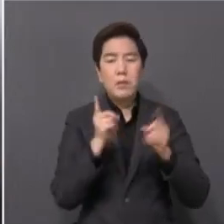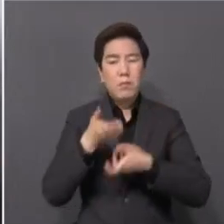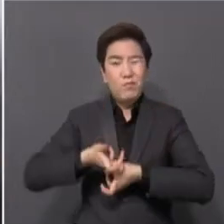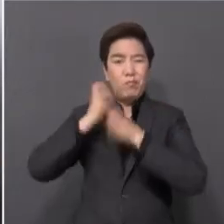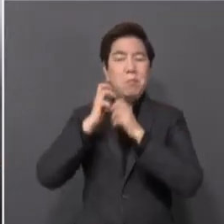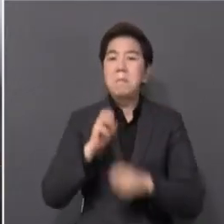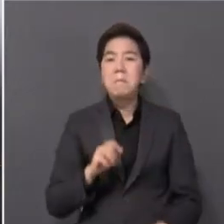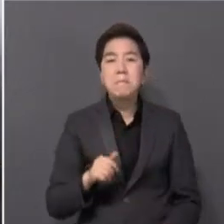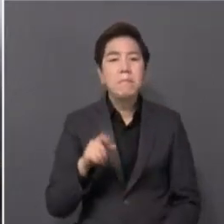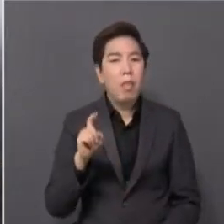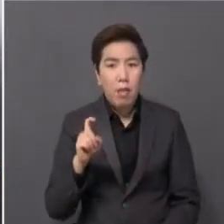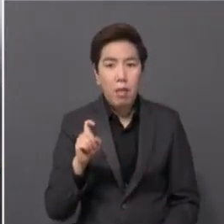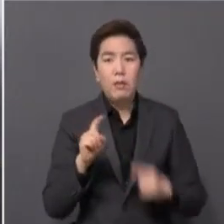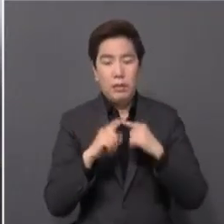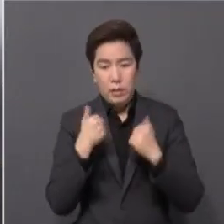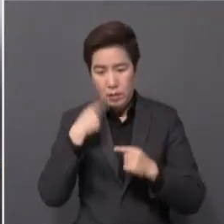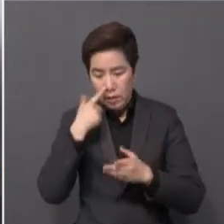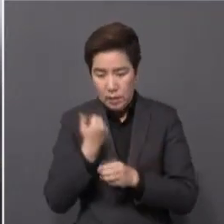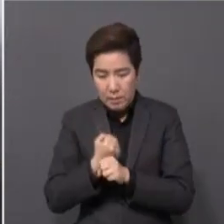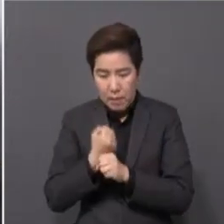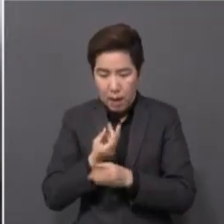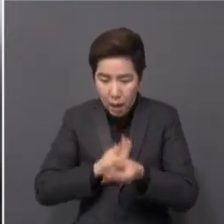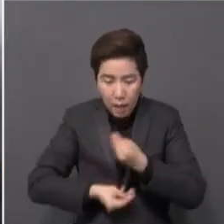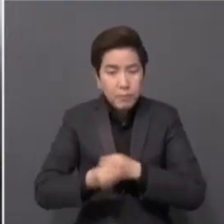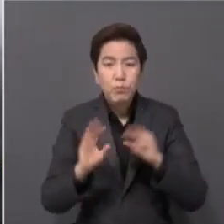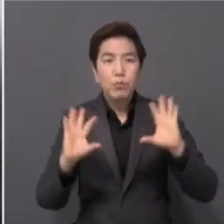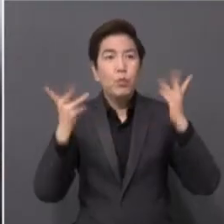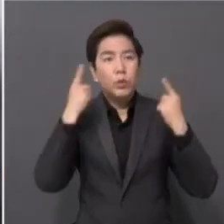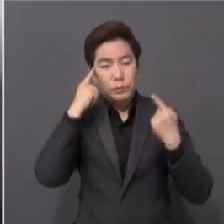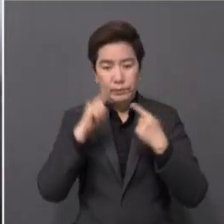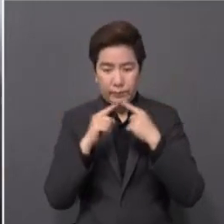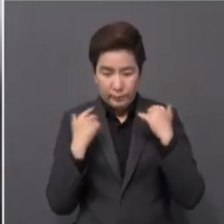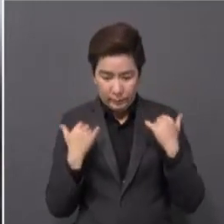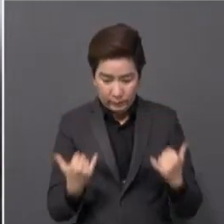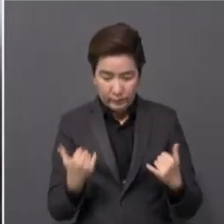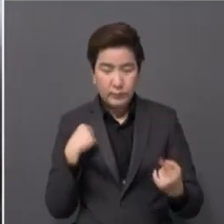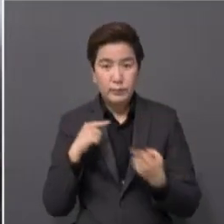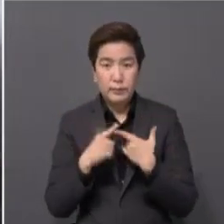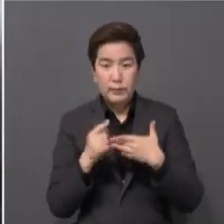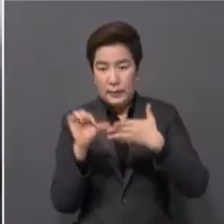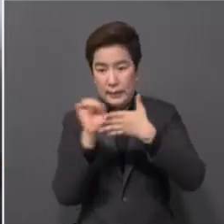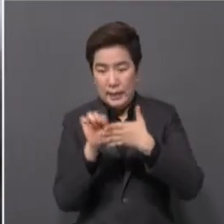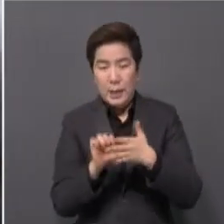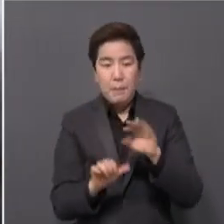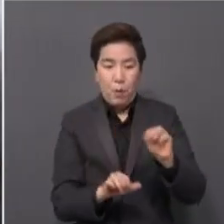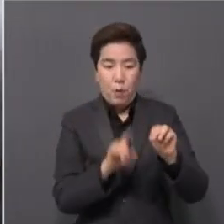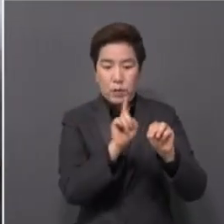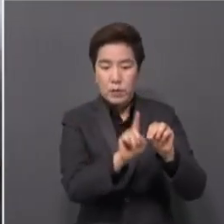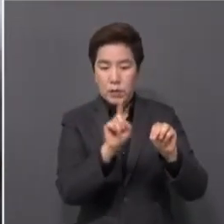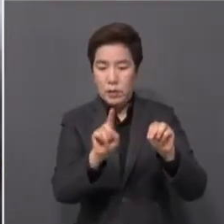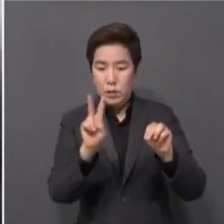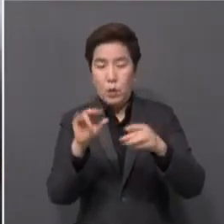เดิมไม่ได้อีกแล้วเรื่องของการตอบแทนควรจะหมดไปปราศจากพันธะการใดๆสำหรับการแก้ไขมาตรา 112